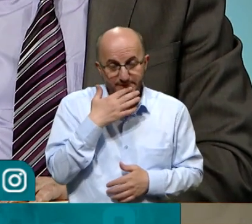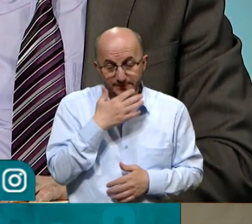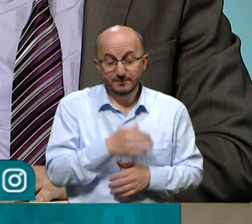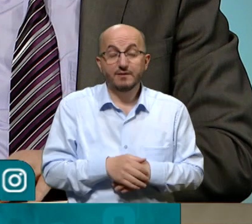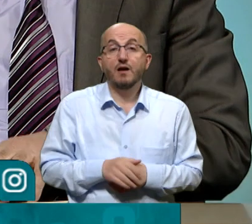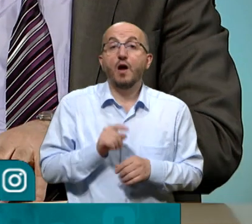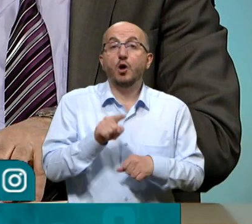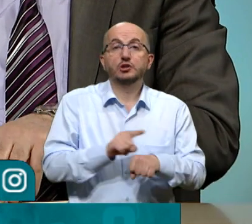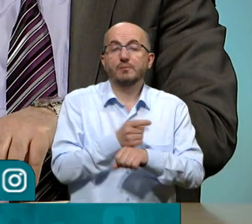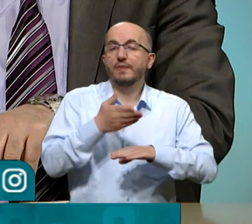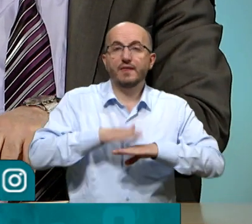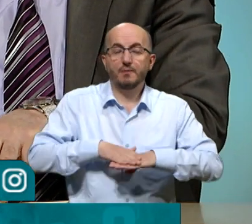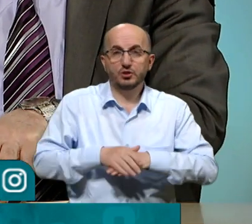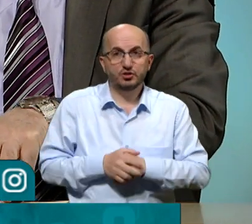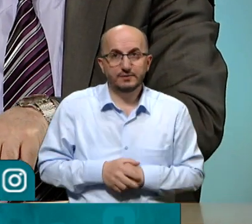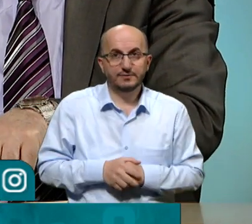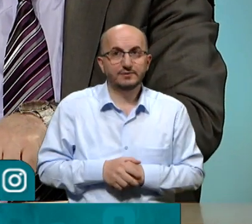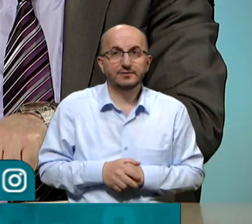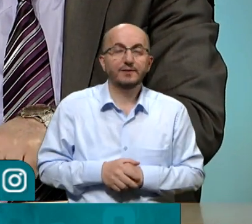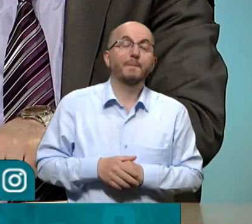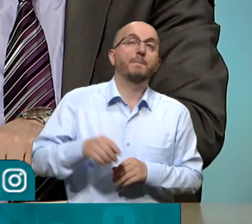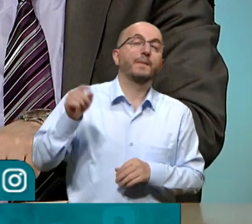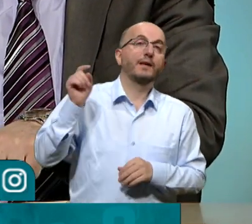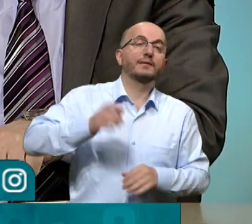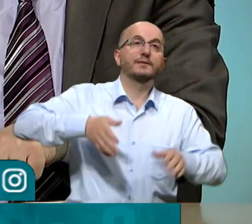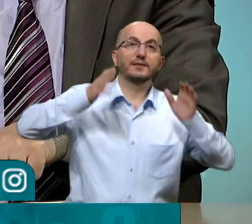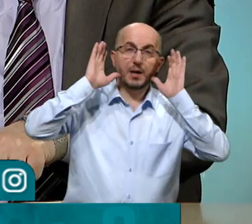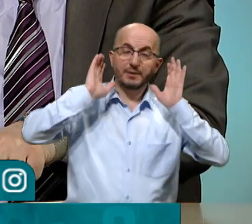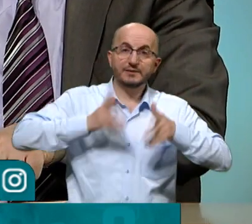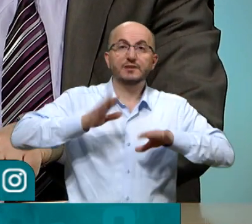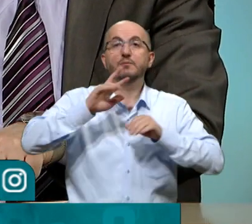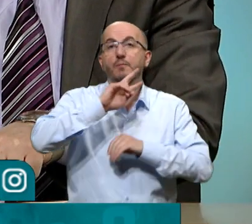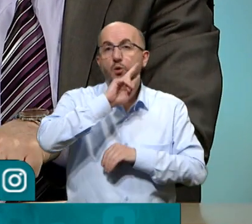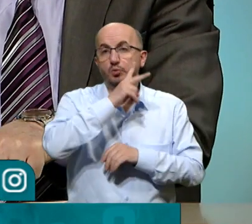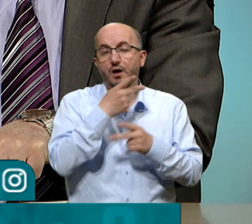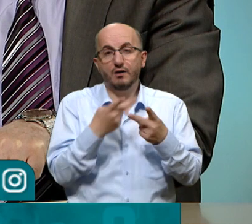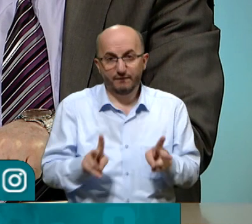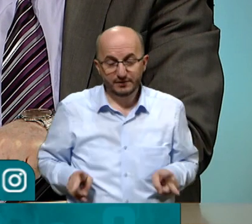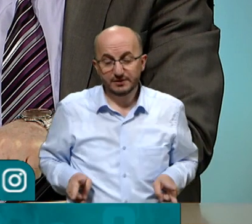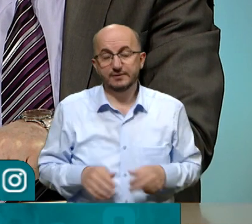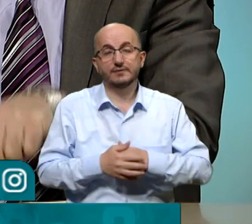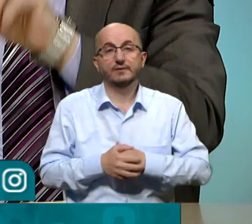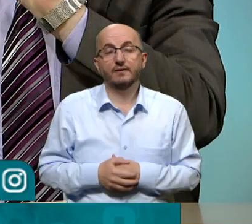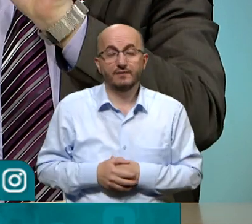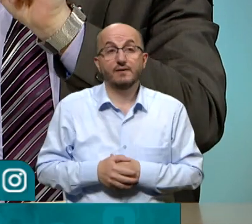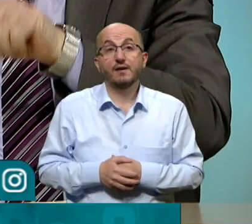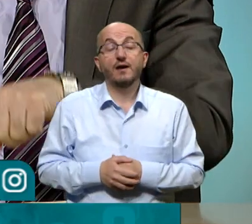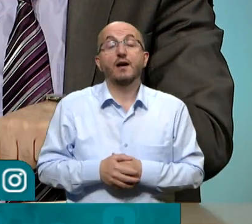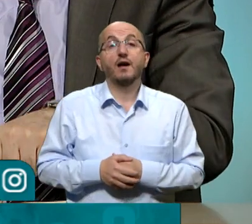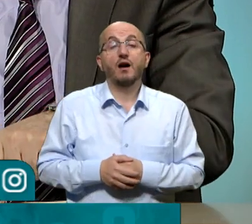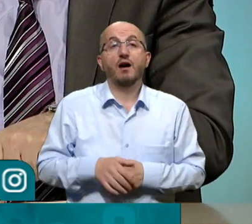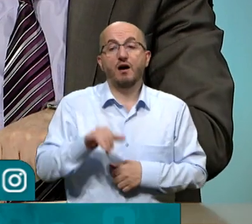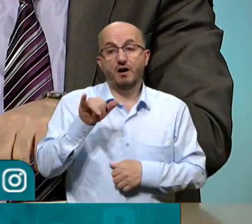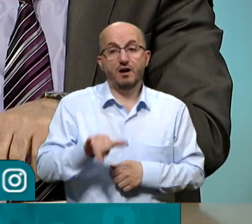gibi o zaman ne yapacağız bu namaz kılmama günahı affedilir bu hak hak